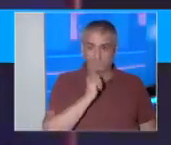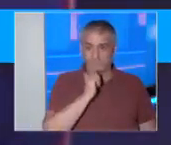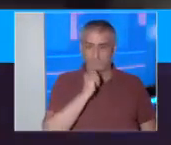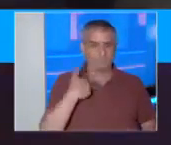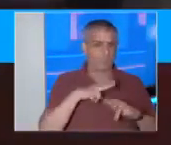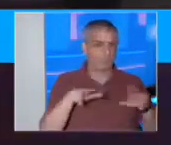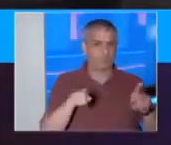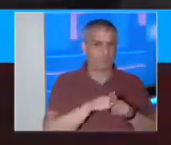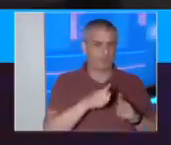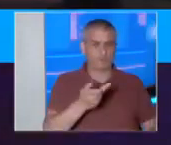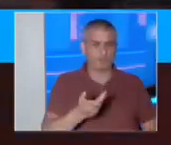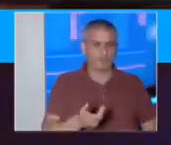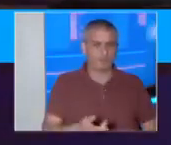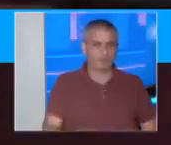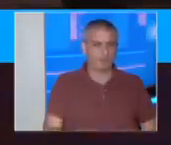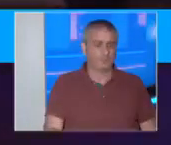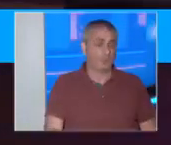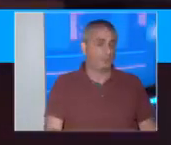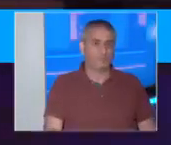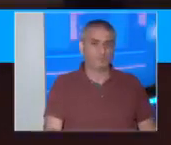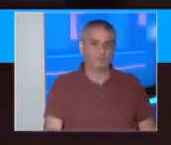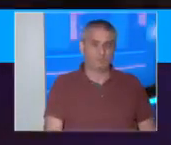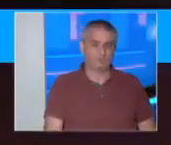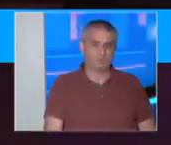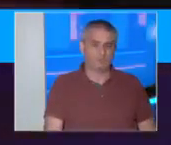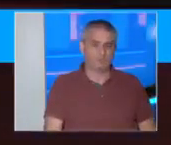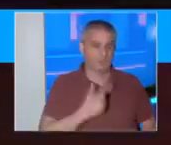כמו סבא שלי באירופה בליל הבדולח.